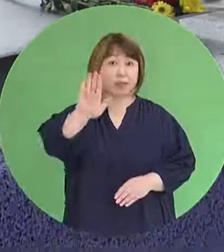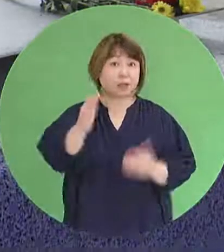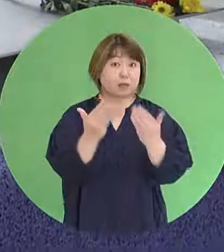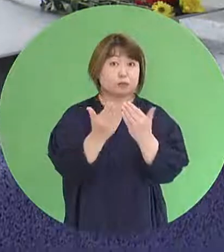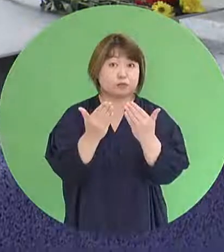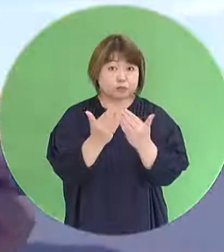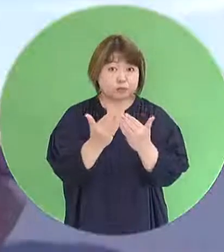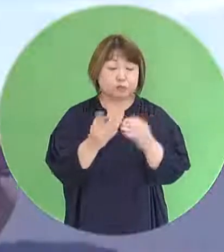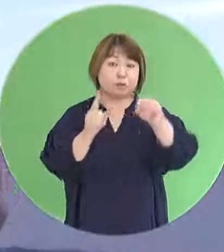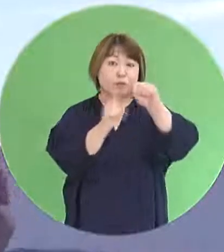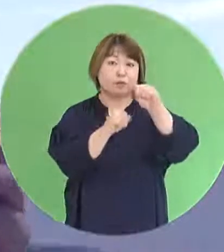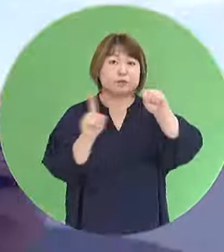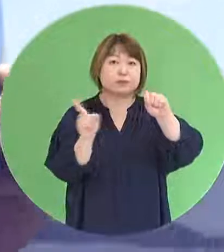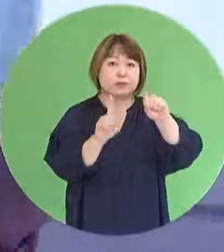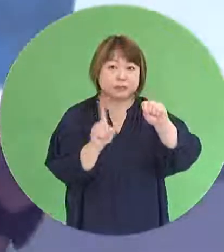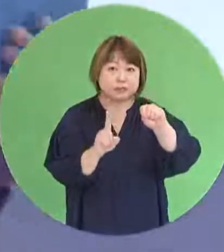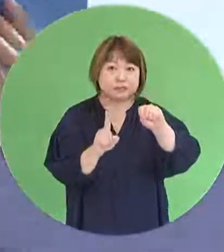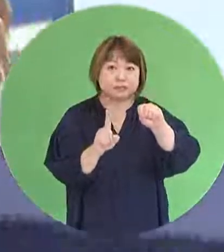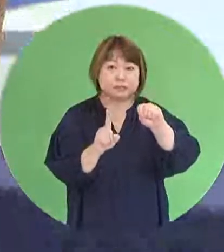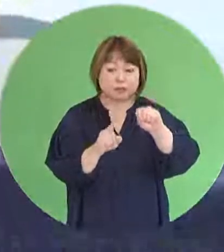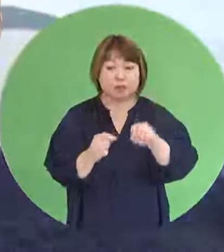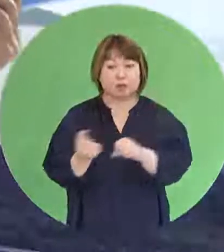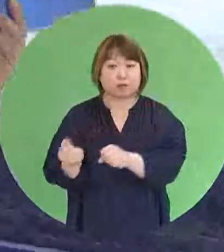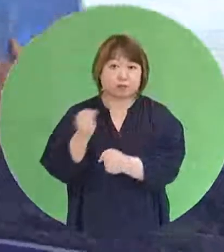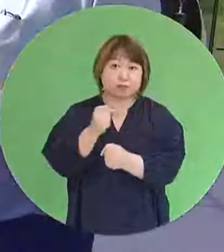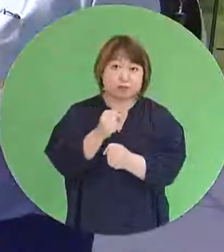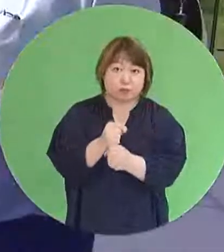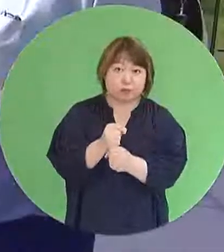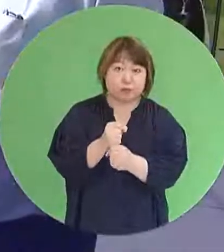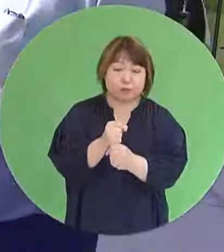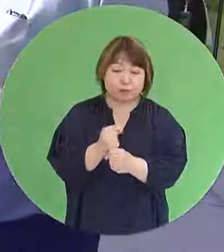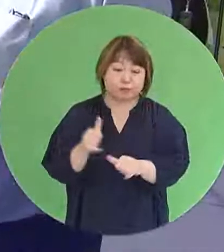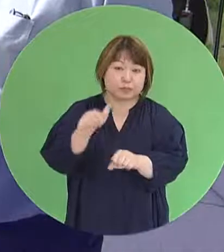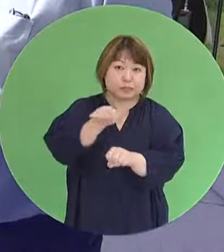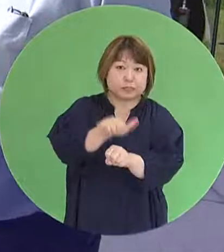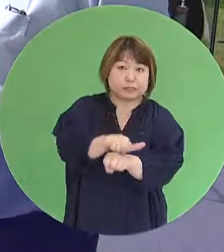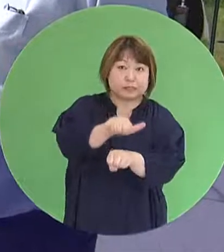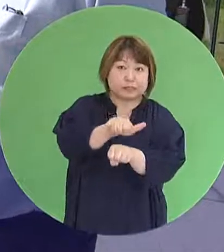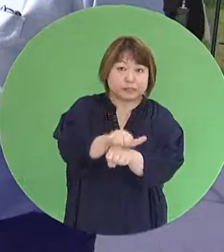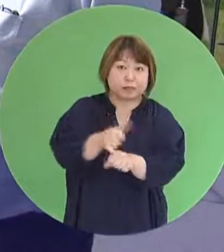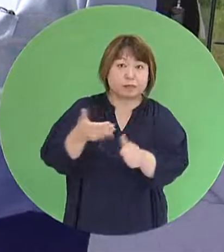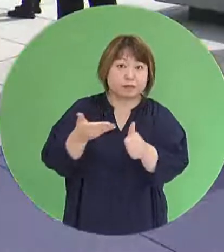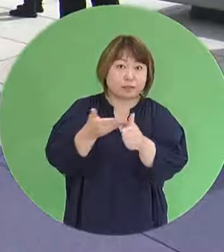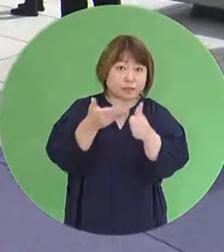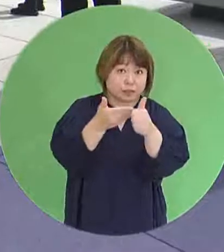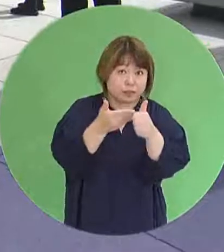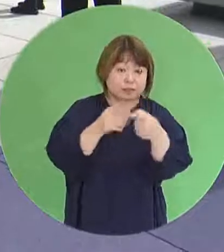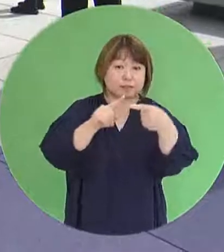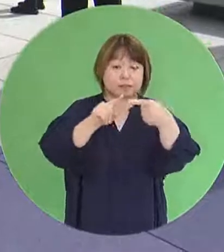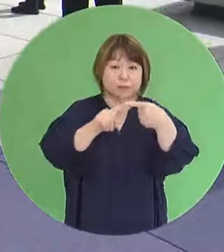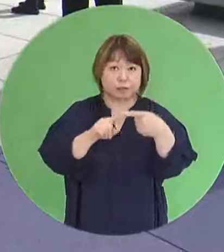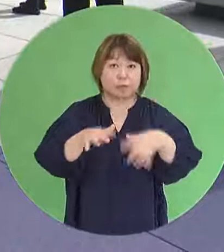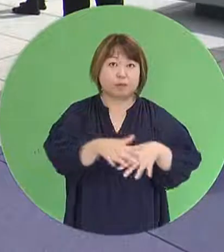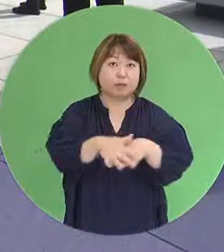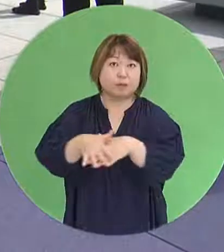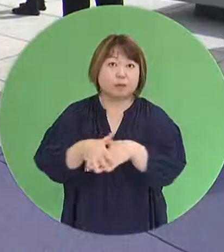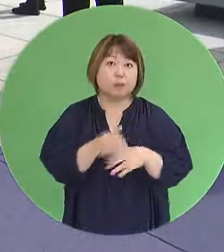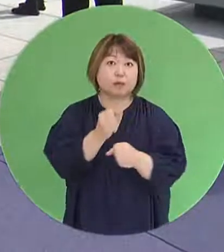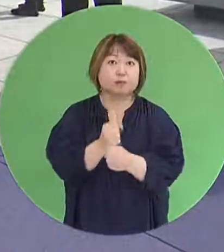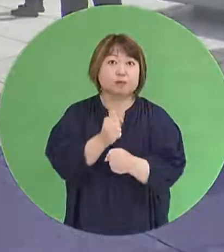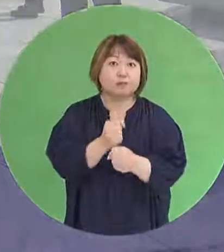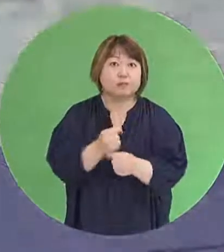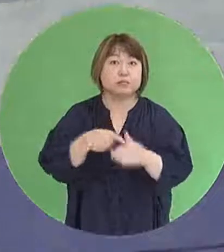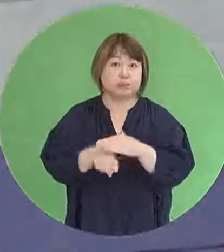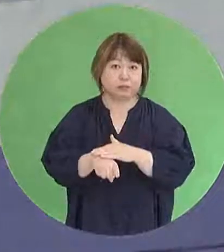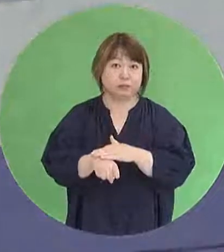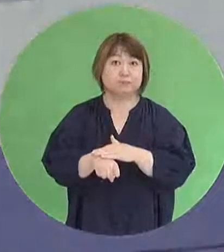震災からの復興を担う人材育成やネットワーク作りを進めていくために開催されている岩手復興